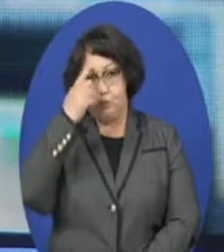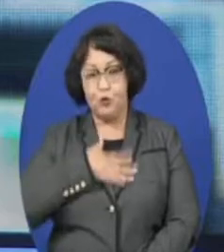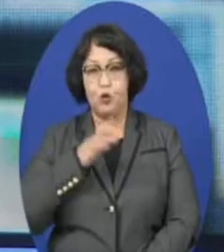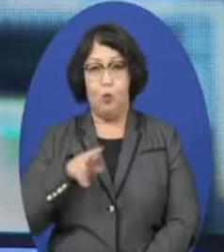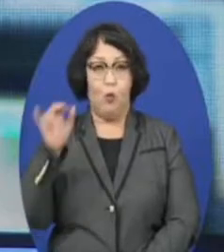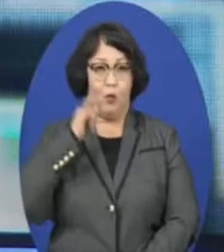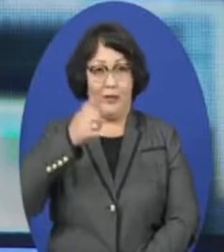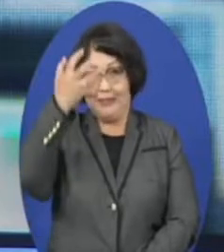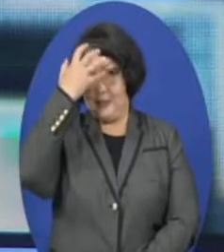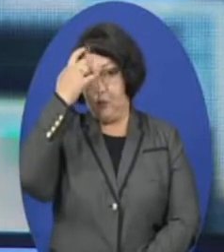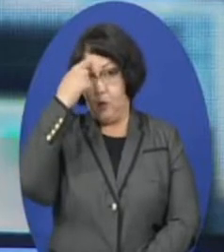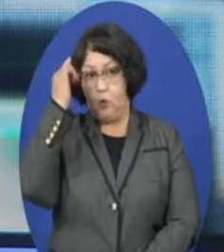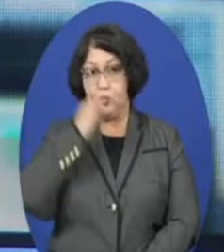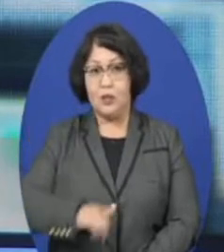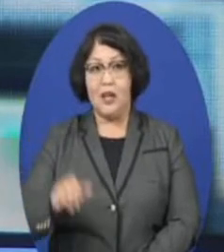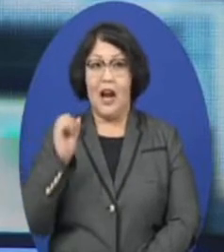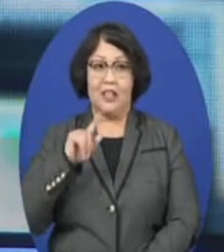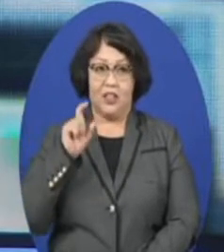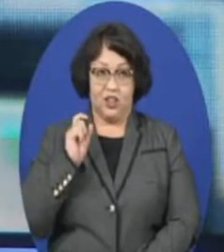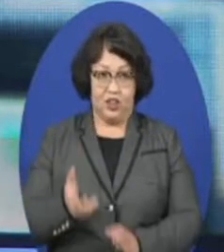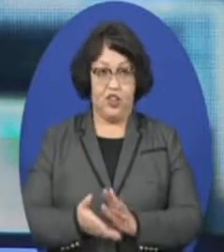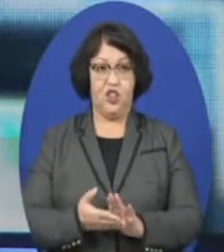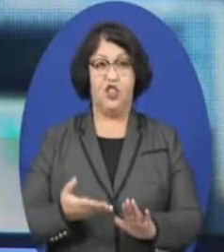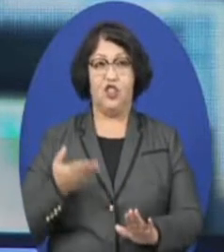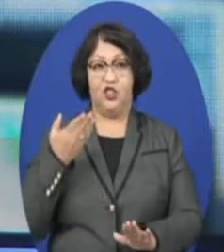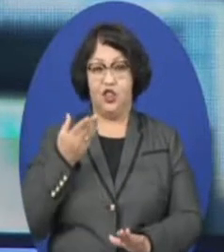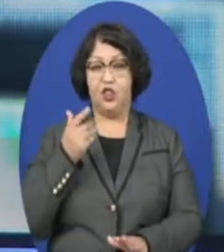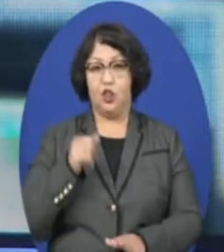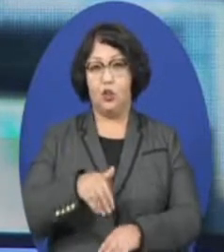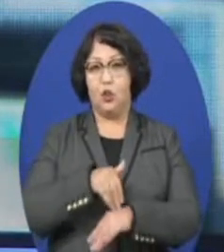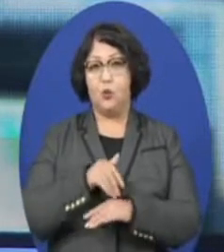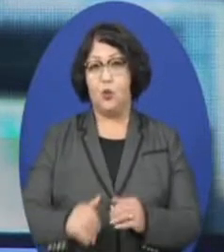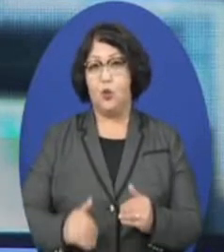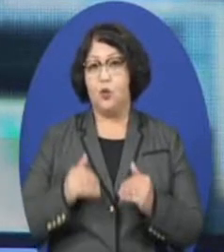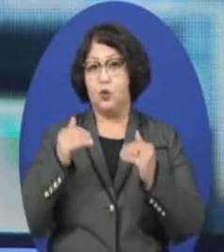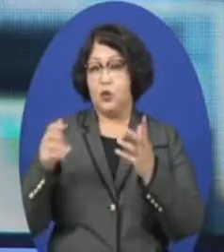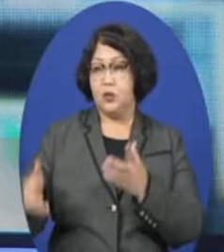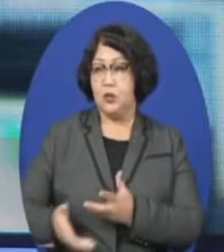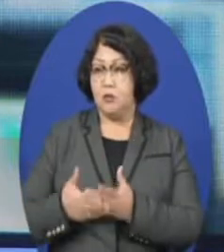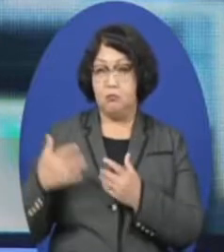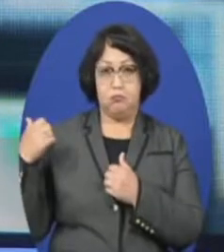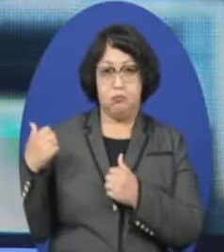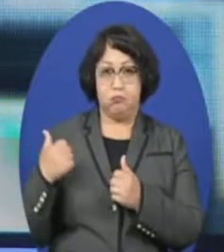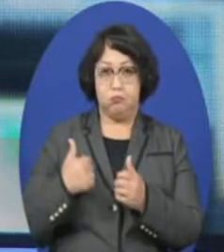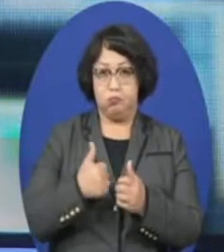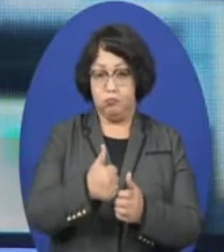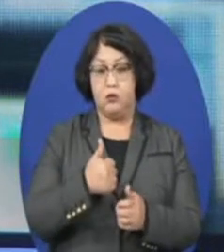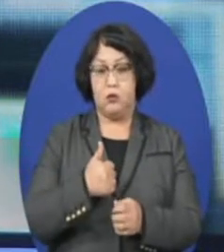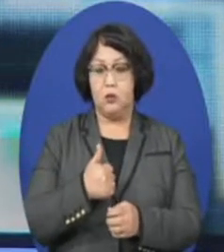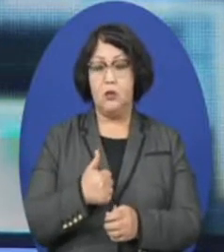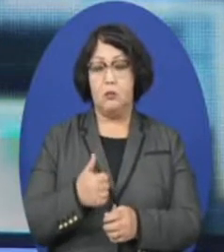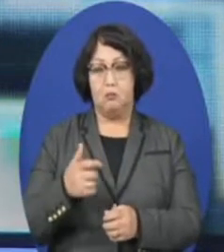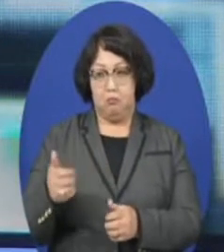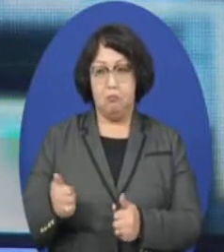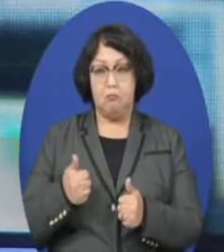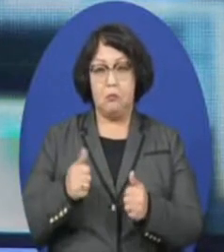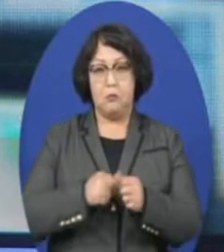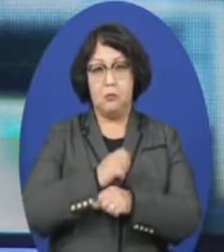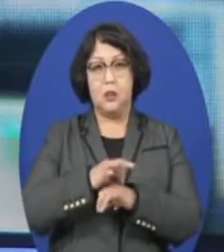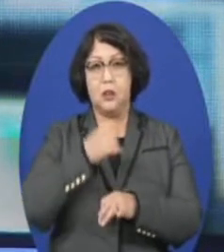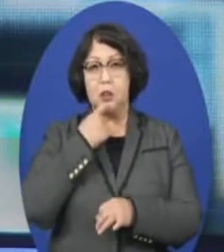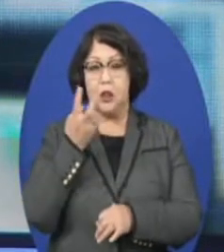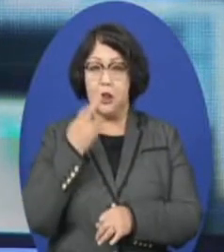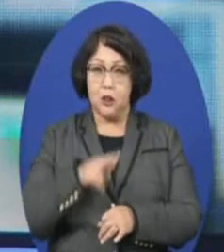Эрдэнэ Японы засгийн газар Монгол орны ардчлал, шинчлэл, доктортой хөгжлийг тууштай дэмжиж ирсэнд нь мөн энэхүү дэмжлэг туслалцаа цар тахлын